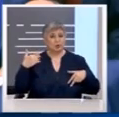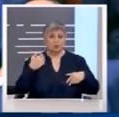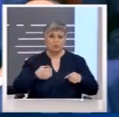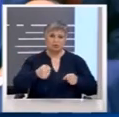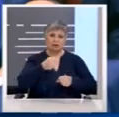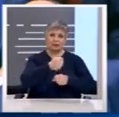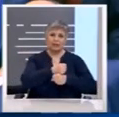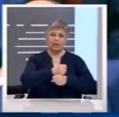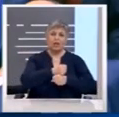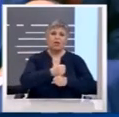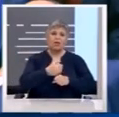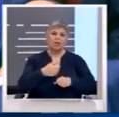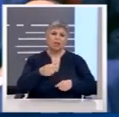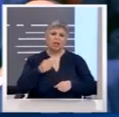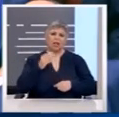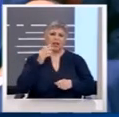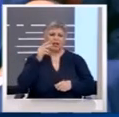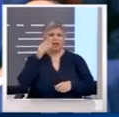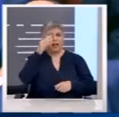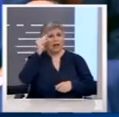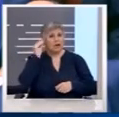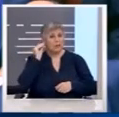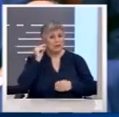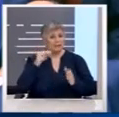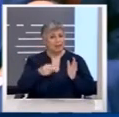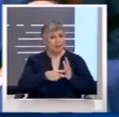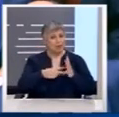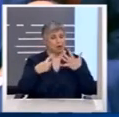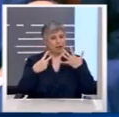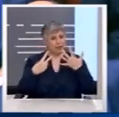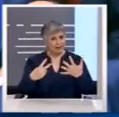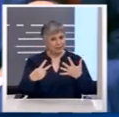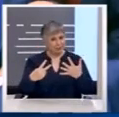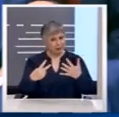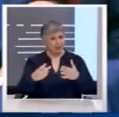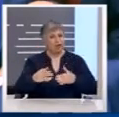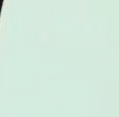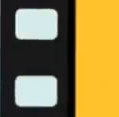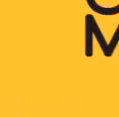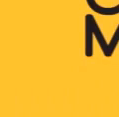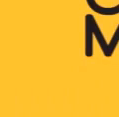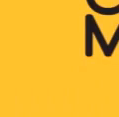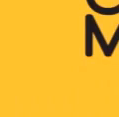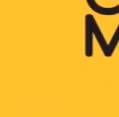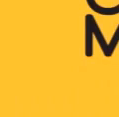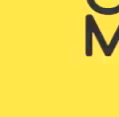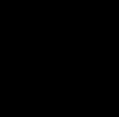επικυρώθηκε για άλλη μια φορά μετά τις διαπραγματεύσεις οι οποίες έγιναν στο Βουκουρέστι.